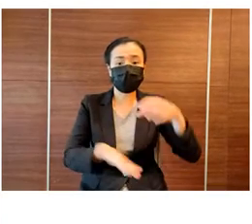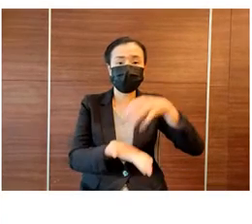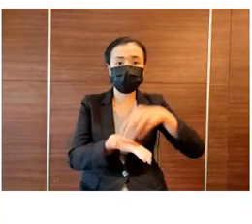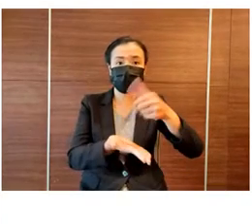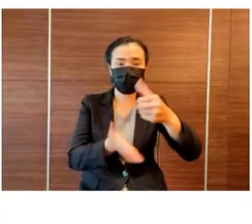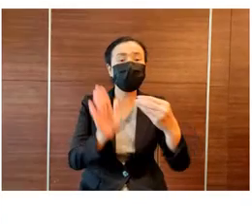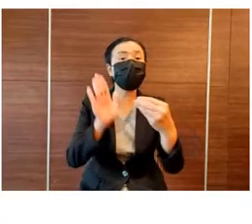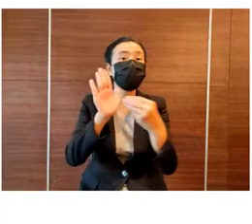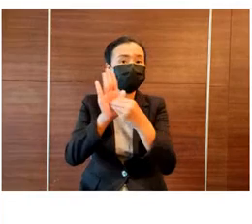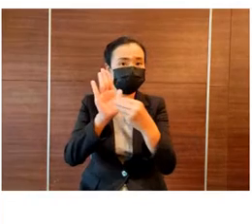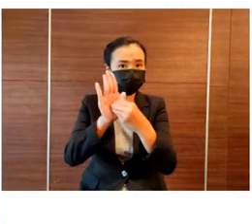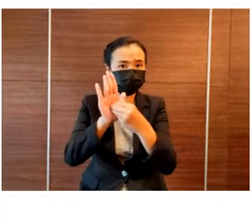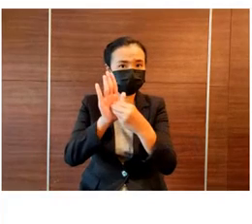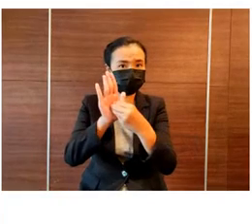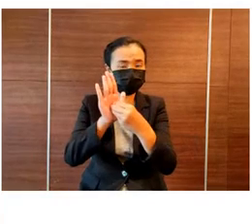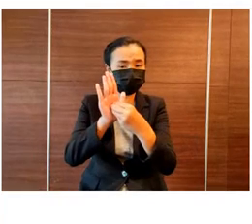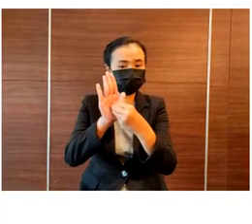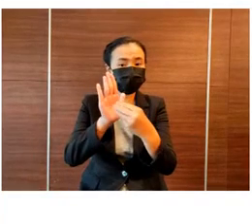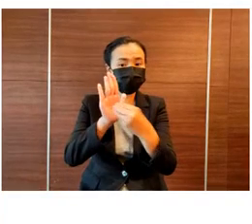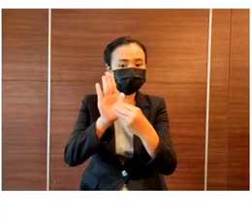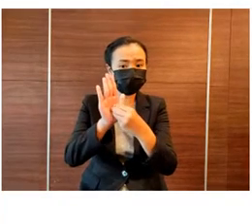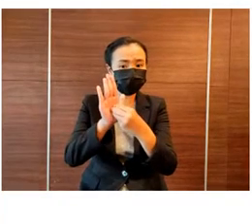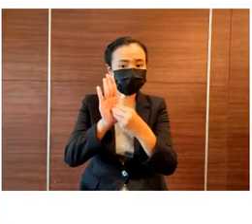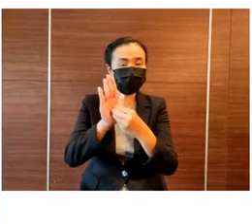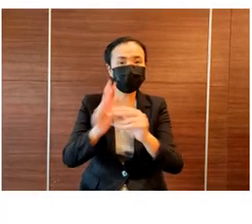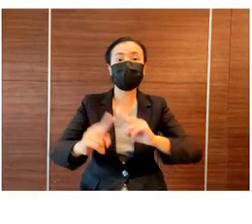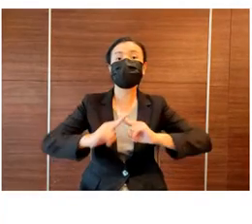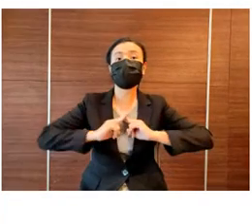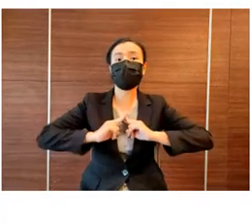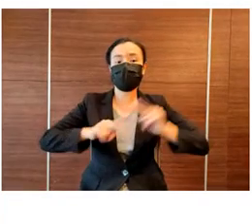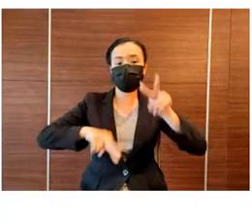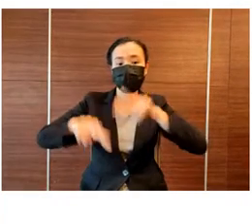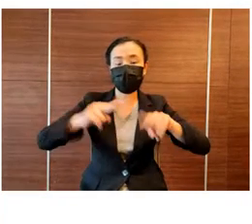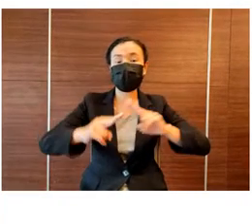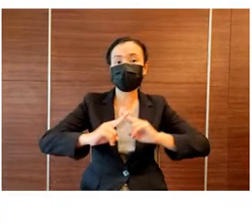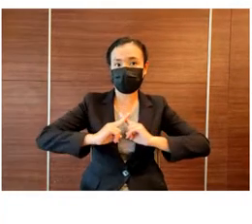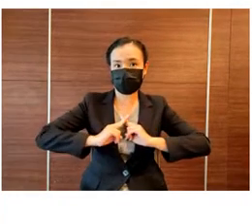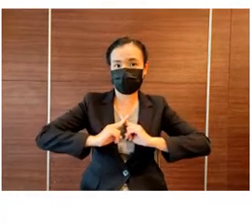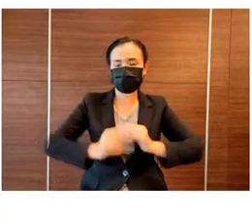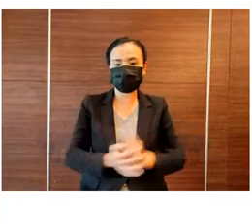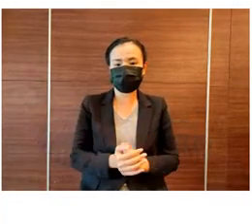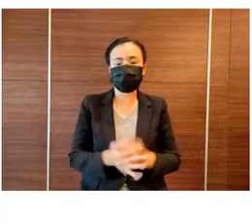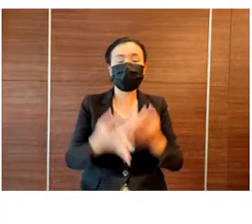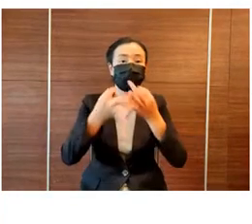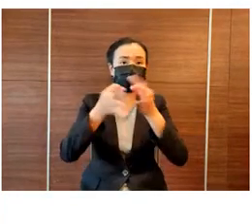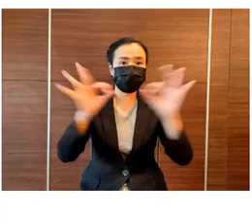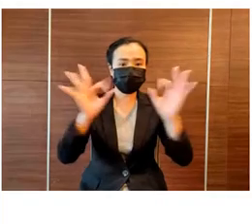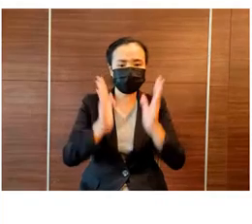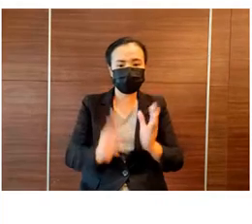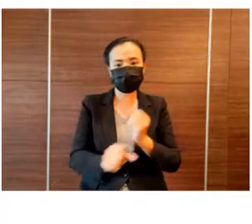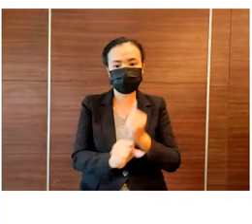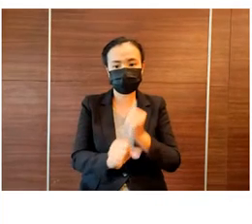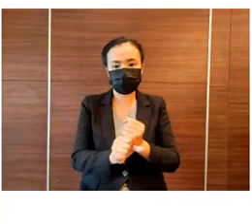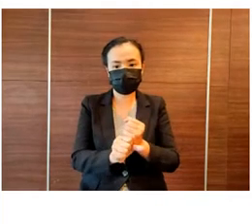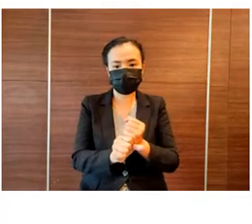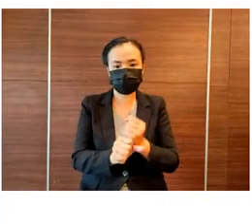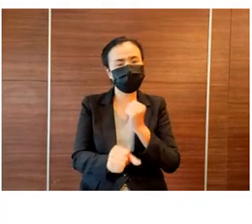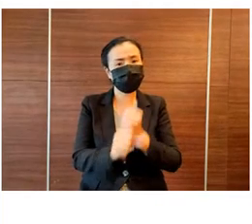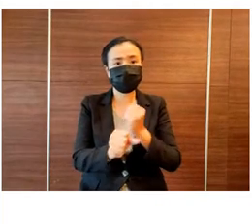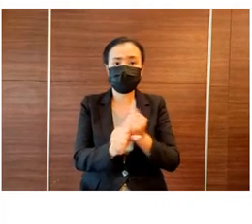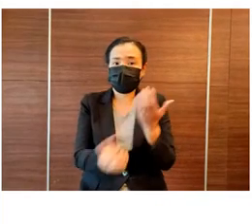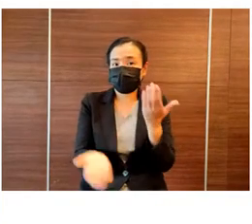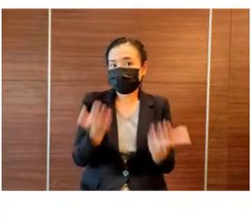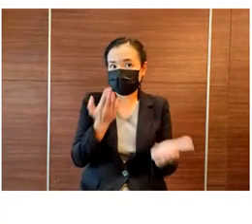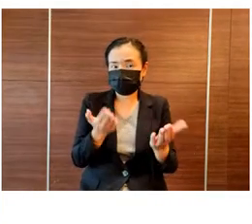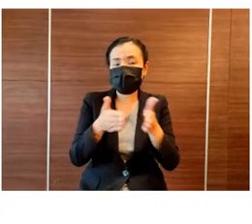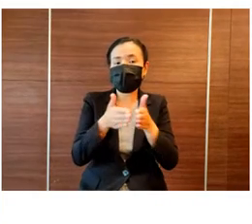ที่กรุงเทพมหานครเนี่ยเป็นหน่วยงานเอกเทศเนาะเพราะฉะนั้นเนี่ยเราค่อนข้างที่จะฟรีให้กับบุคลากรของเราในการที่จะทำงานหรือว่